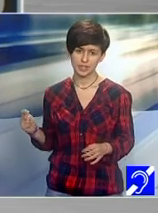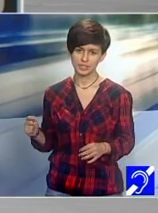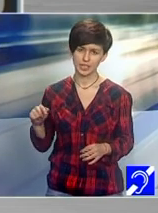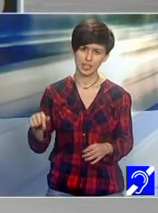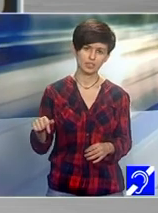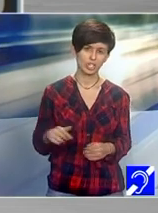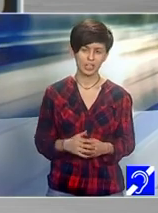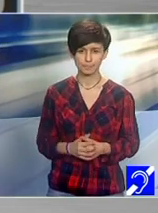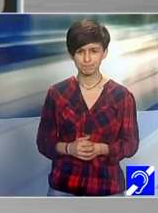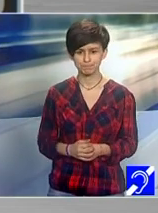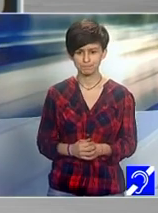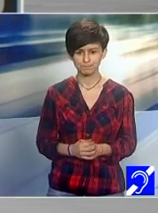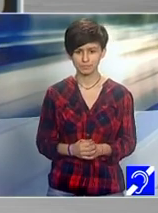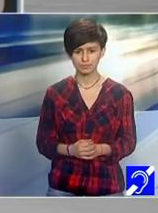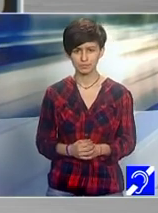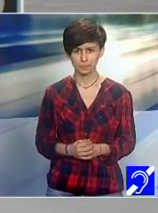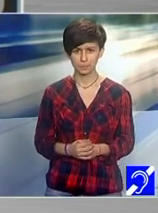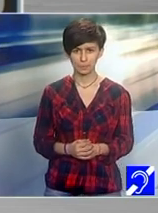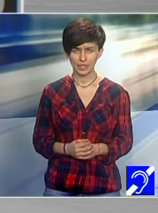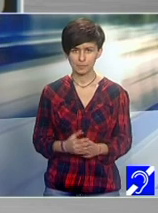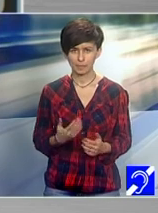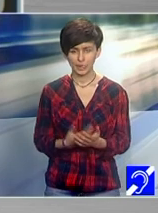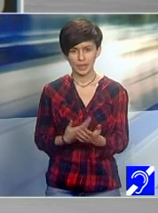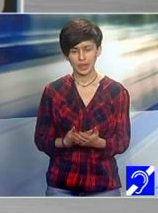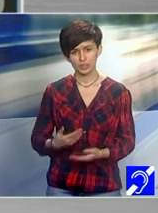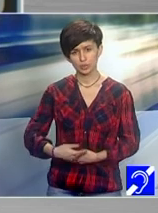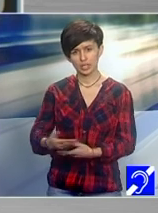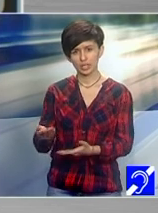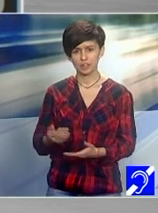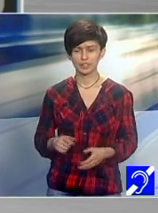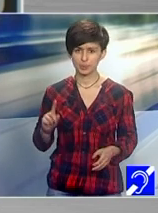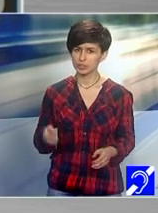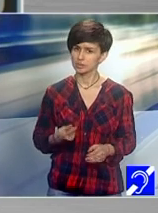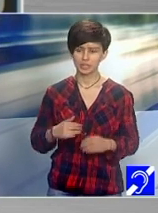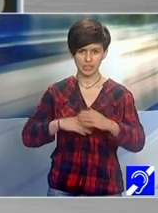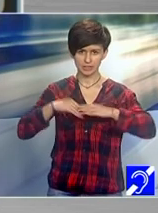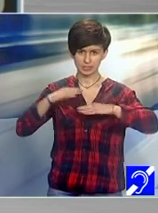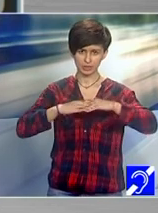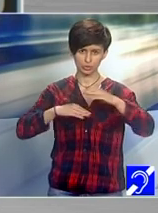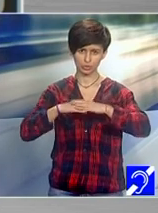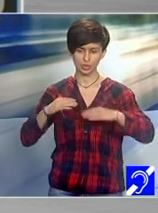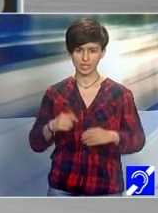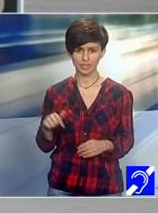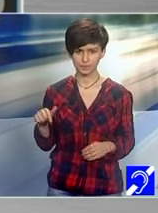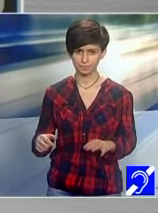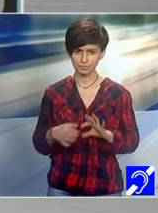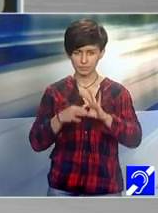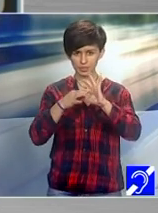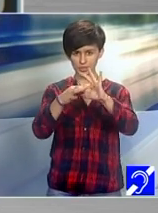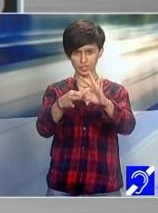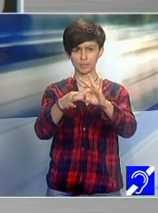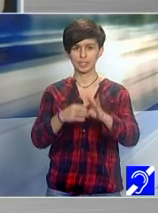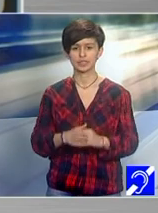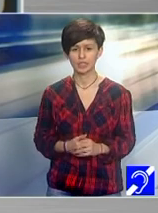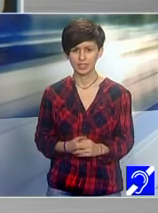jur pentru a da posibilitatea să se construiască aceste parteneriate, pentru că